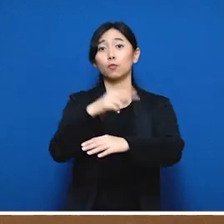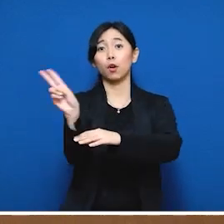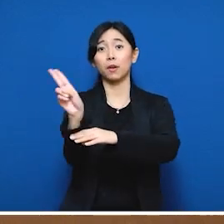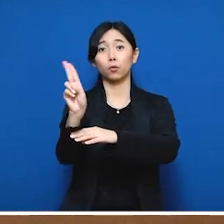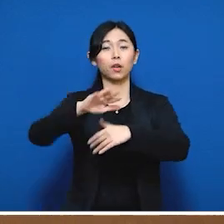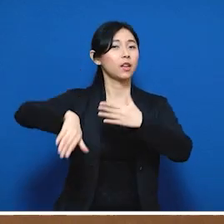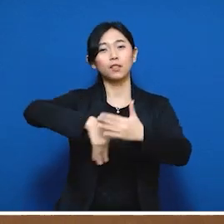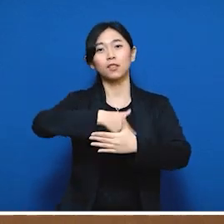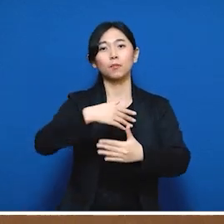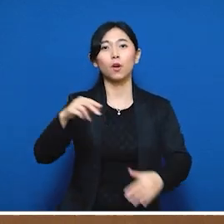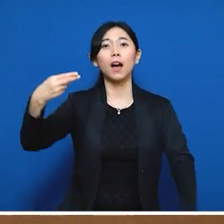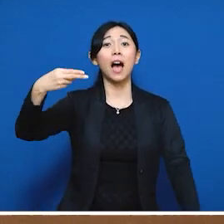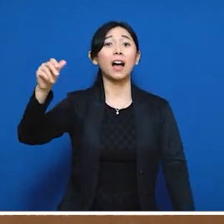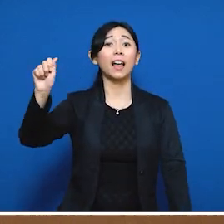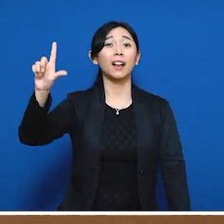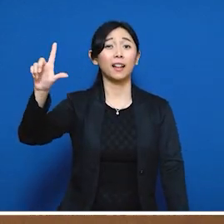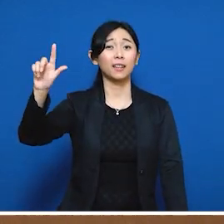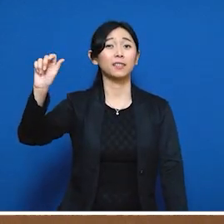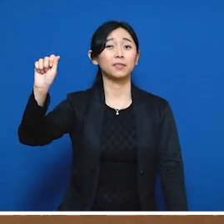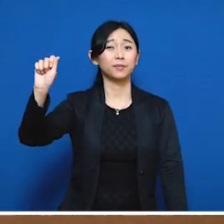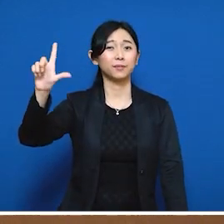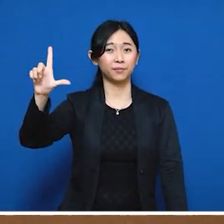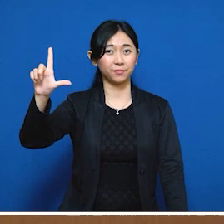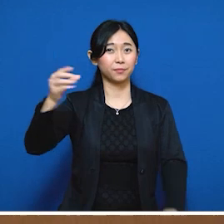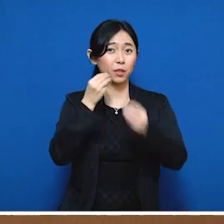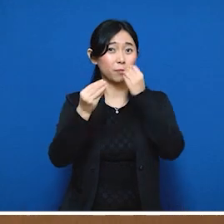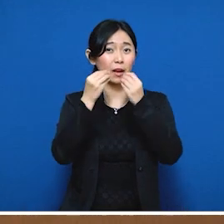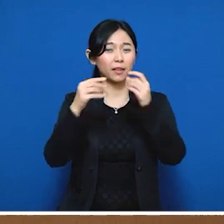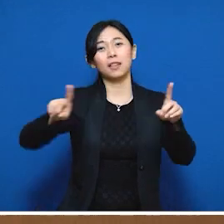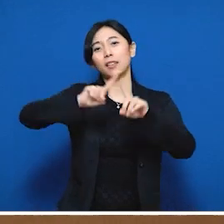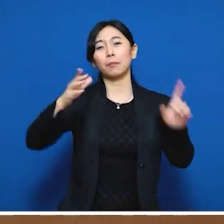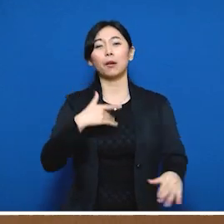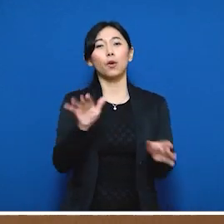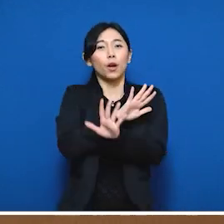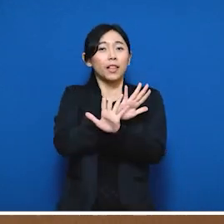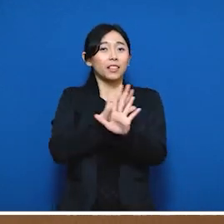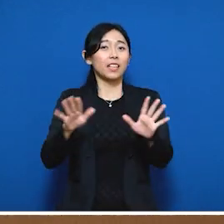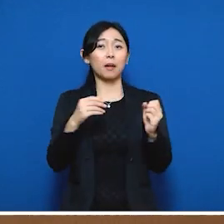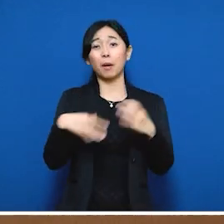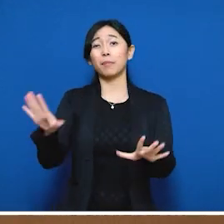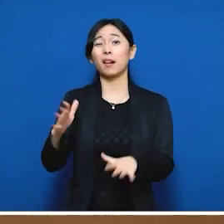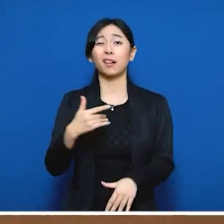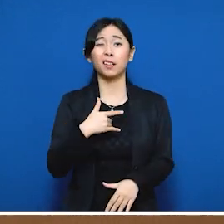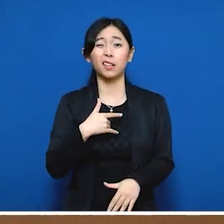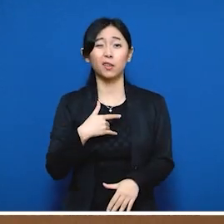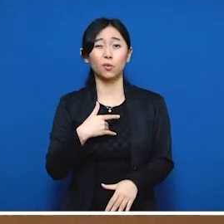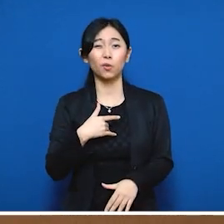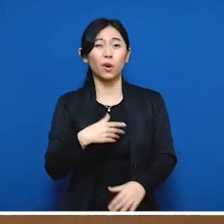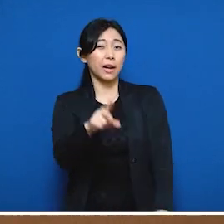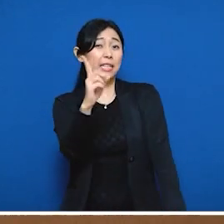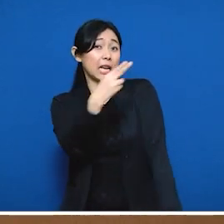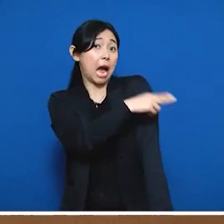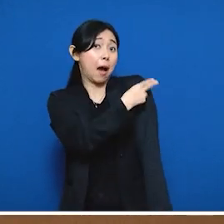Segala sesuatu halal bagiku, tetapi aku tidak membiarkan diriku diperhamba